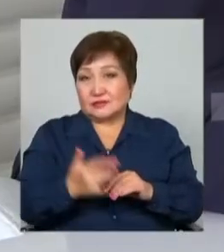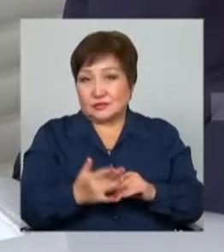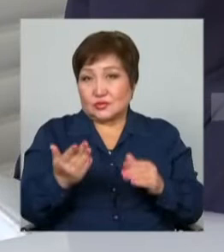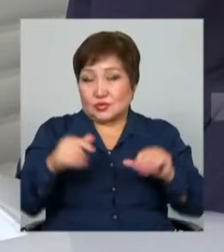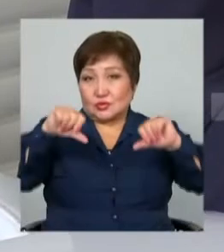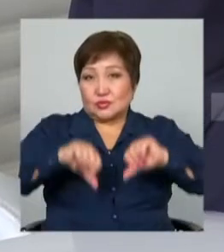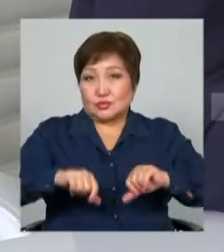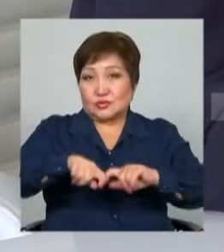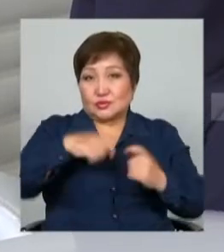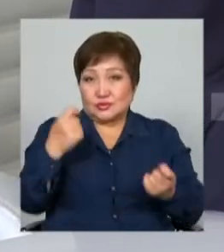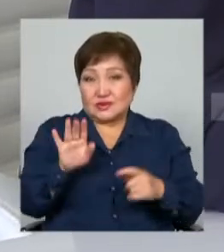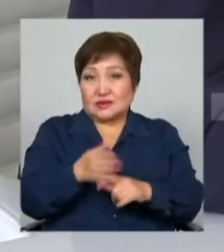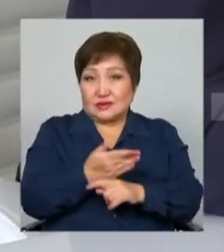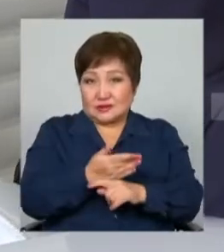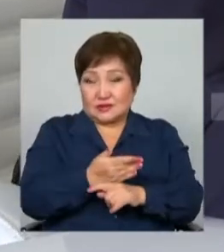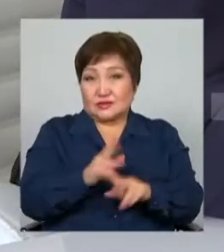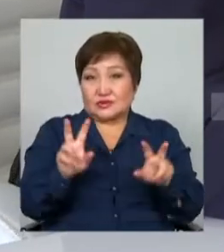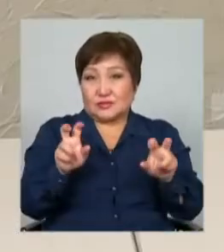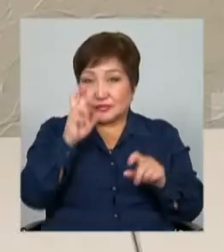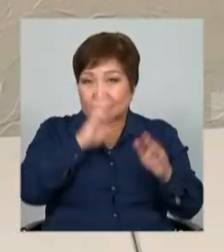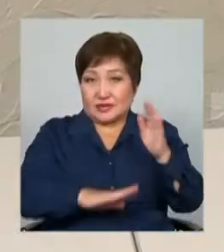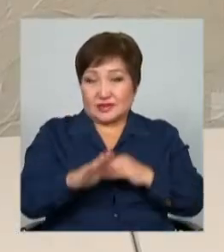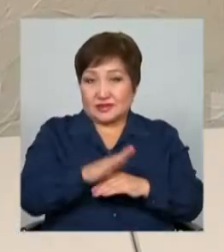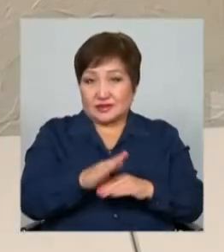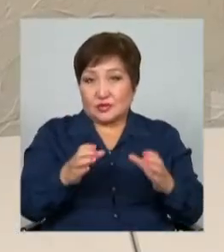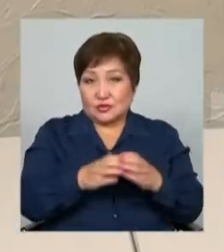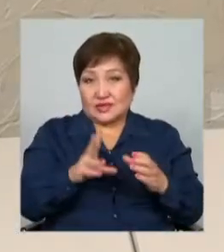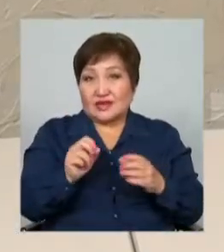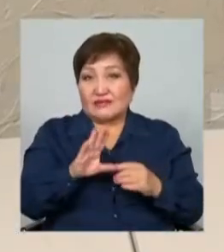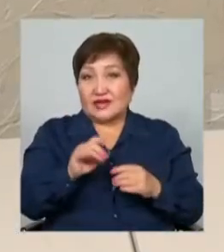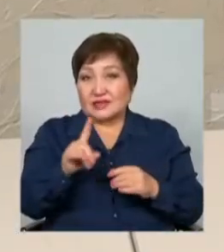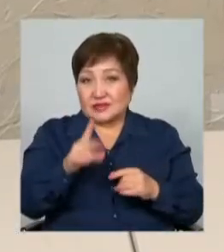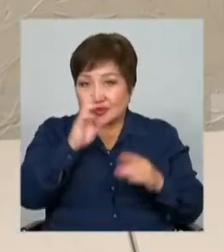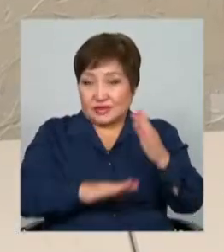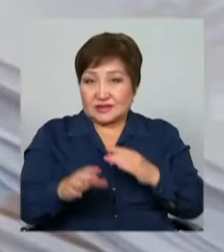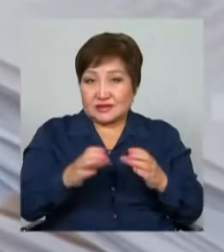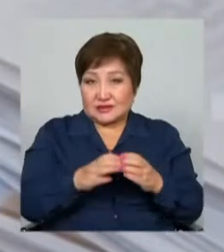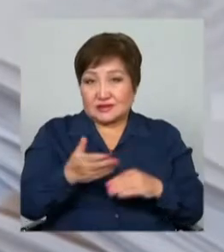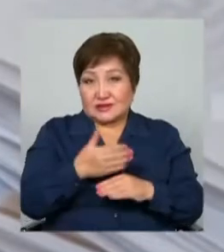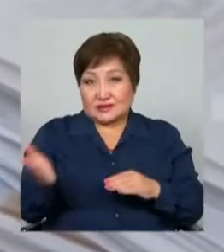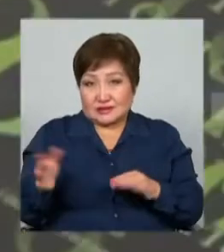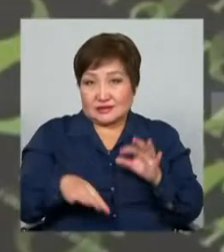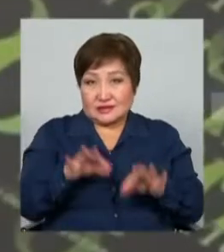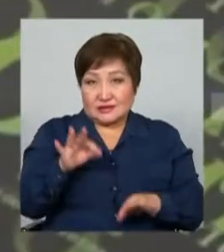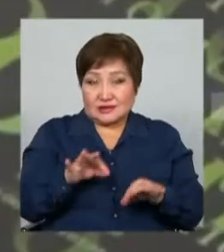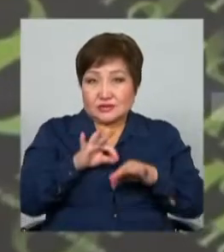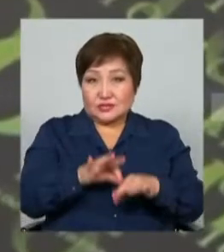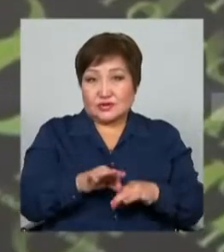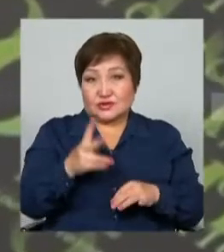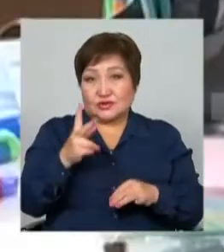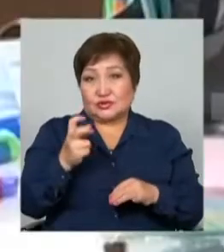алдын алу шеңберінде мемлекеттік органдар мен квазимемлекеттік сектор қызметіне 8 сыртқы талдау жүргізіліп, 173 ұсыным